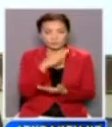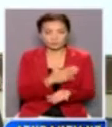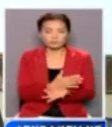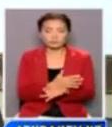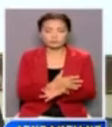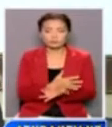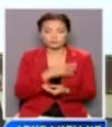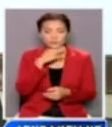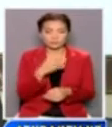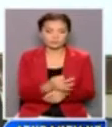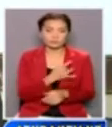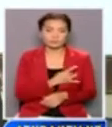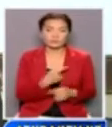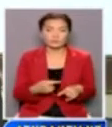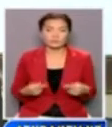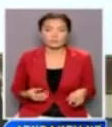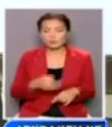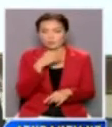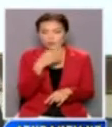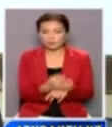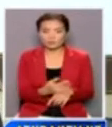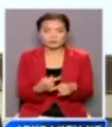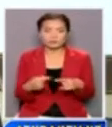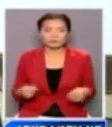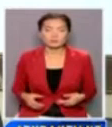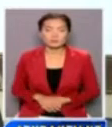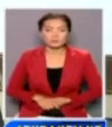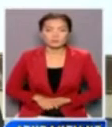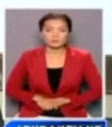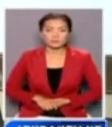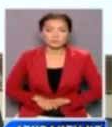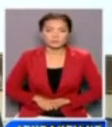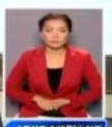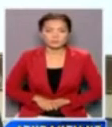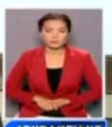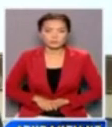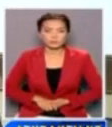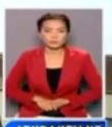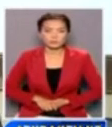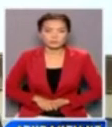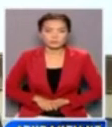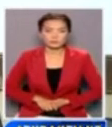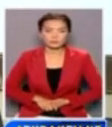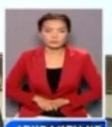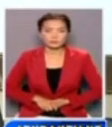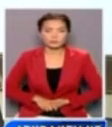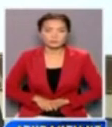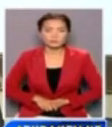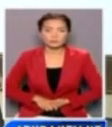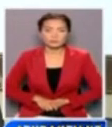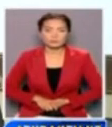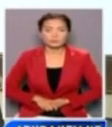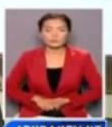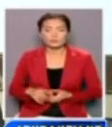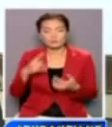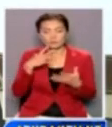отвечены были даны ответы на многие вопросы в принципе все понятно впереди